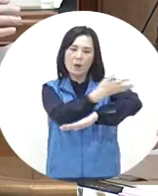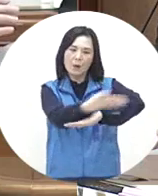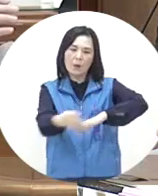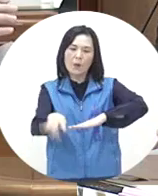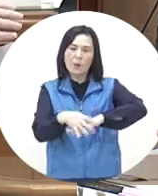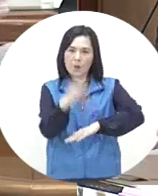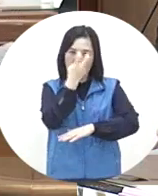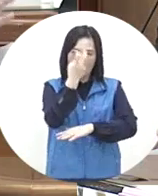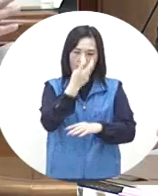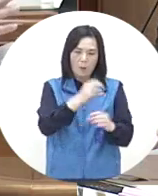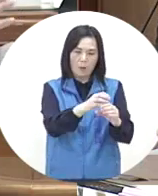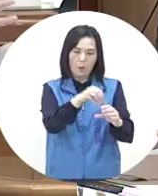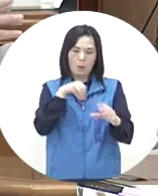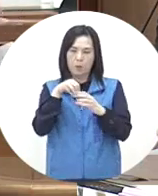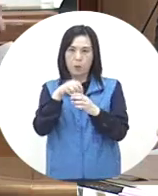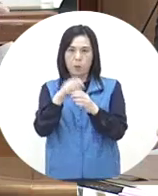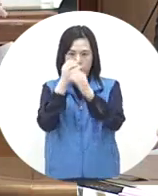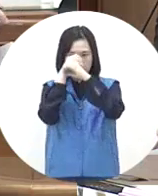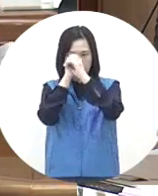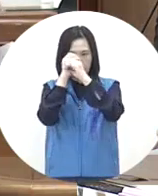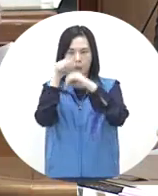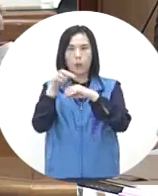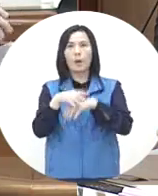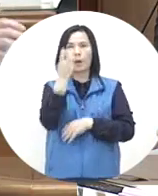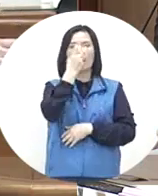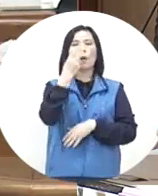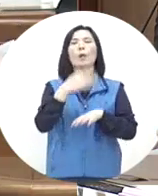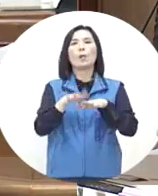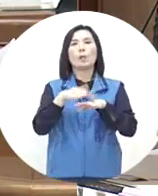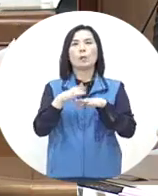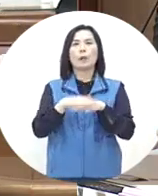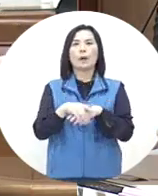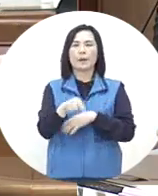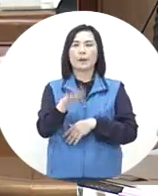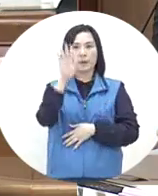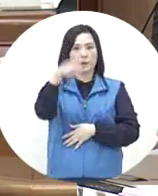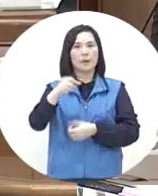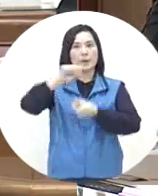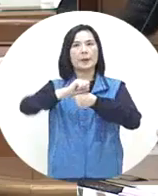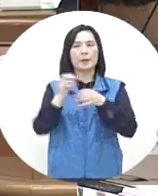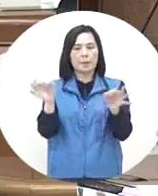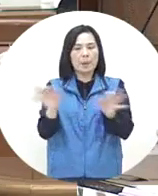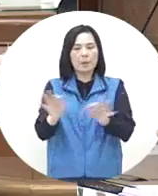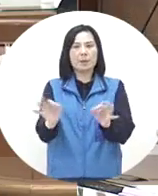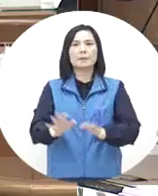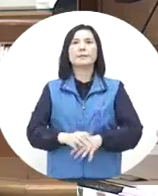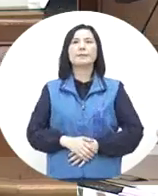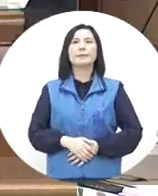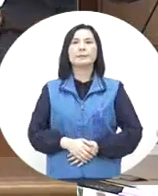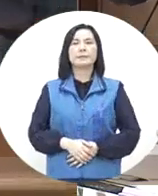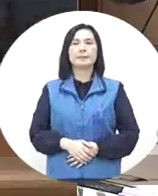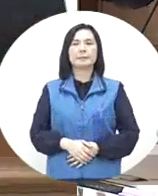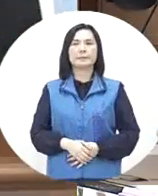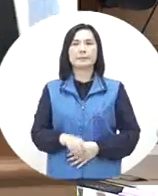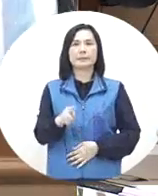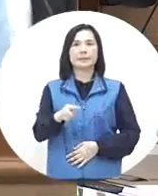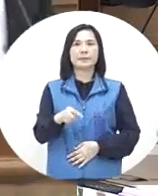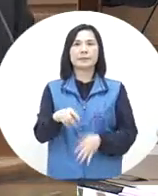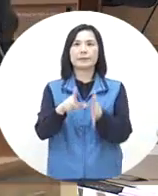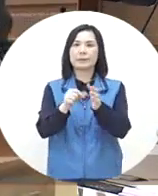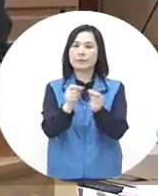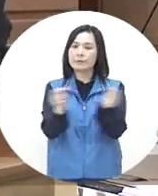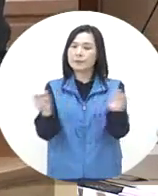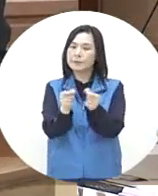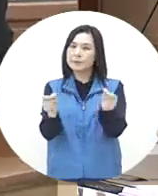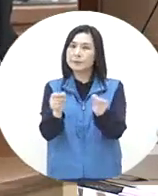这个稽查。那议员这边提到的或后续来讲，我们会加强这个频率。 局长，是不是市长要多久时间内，